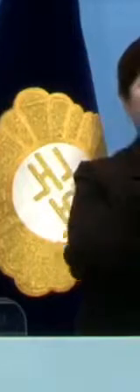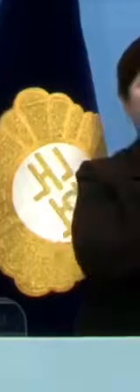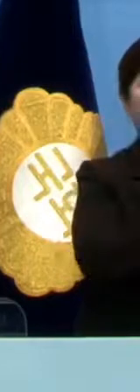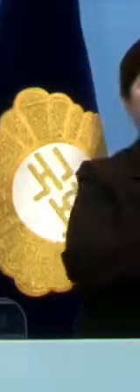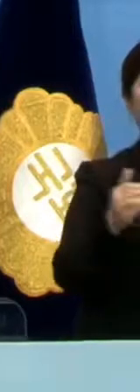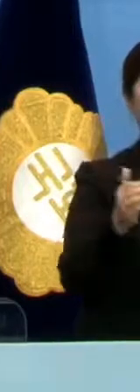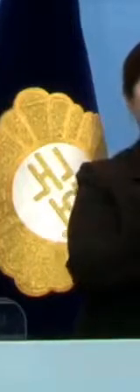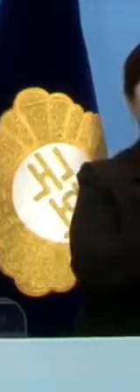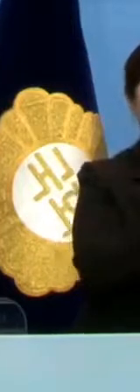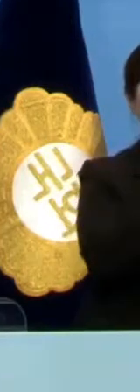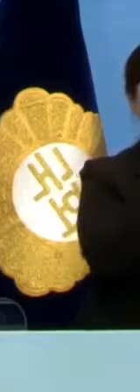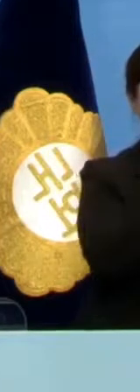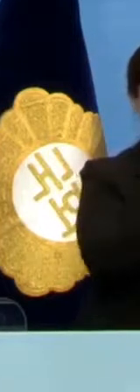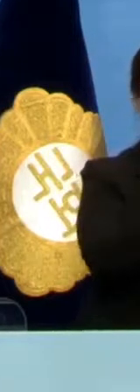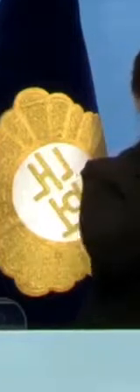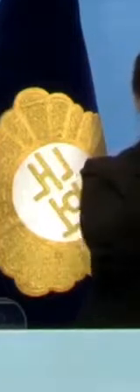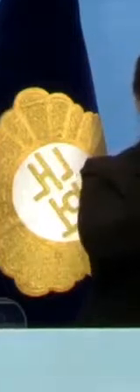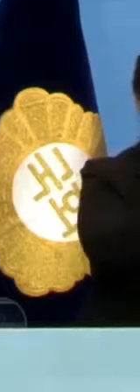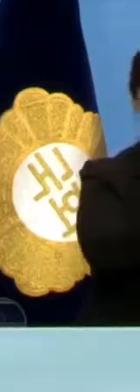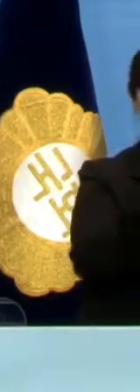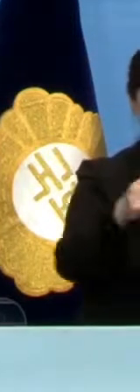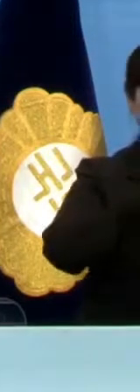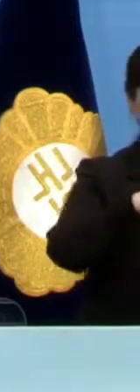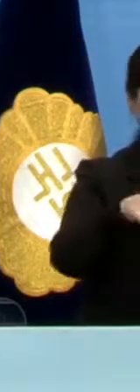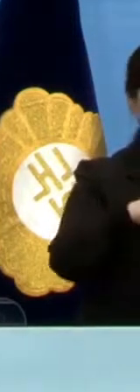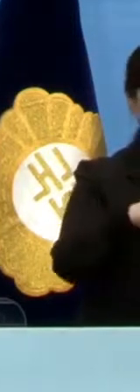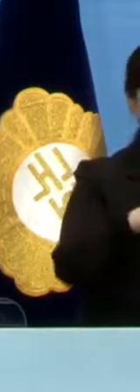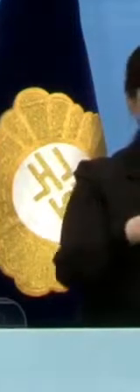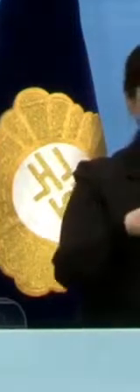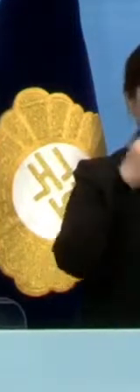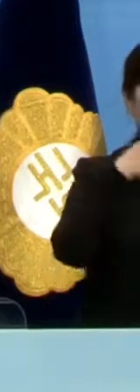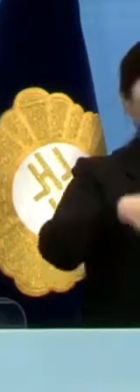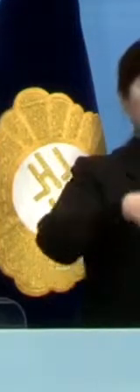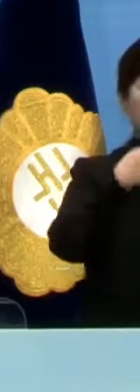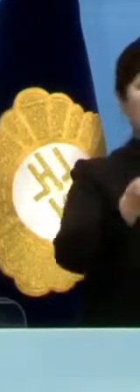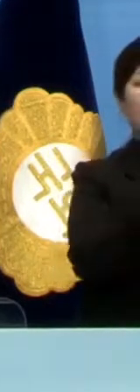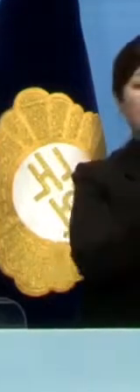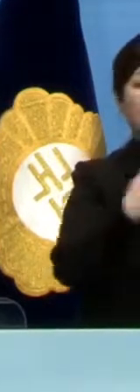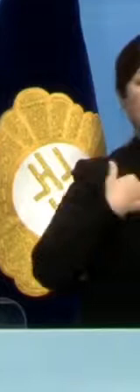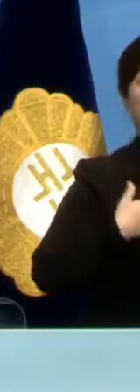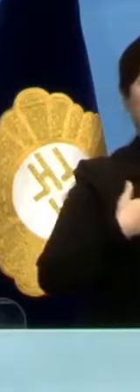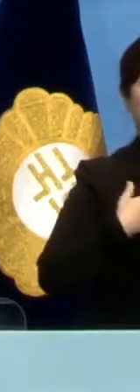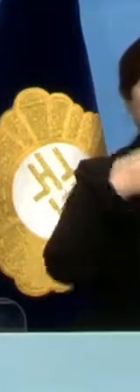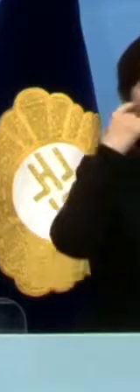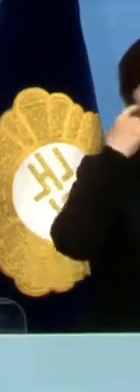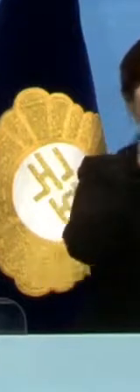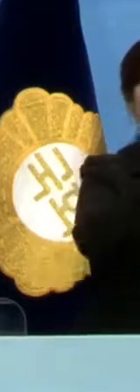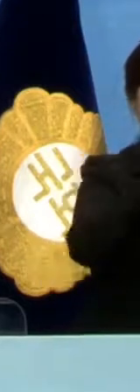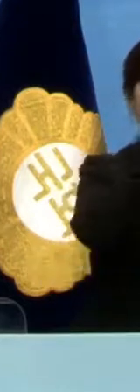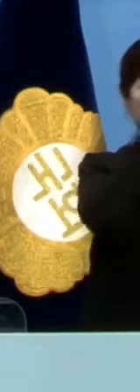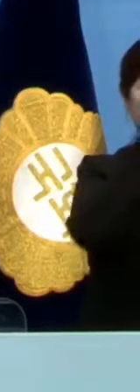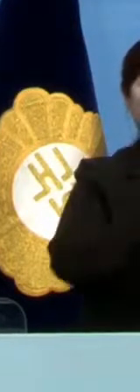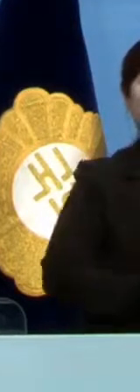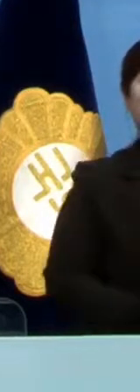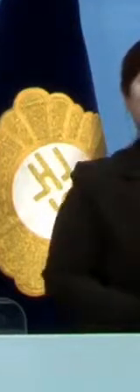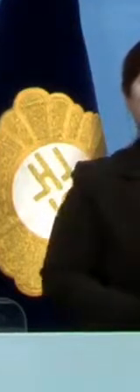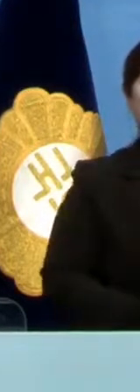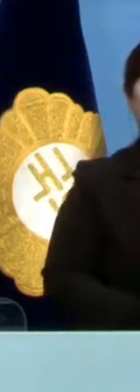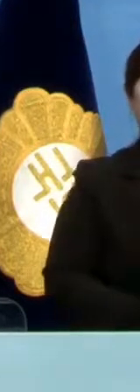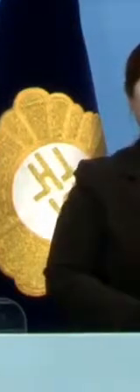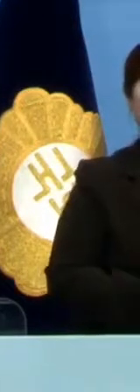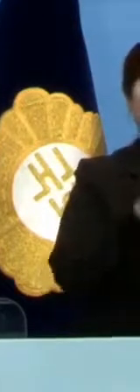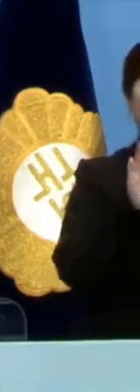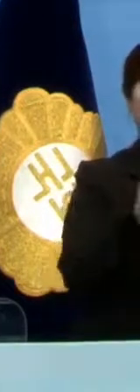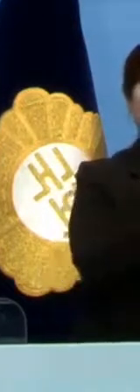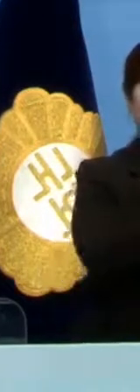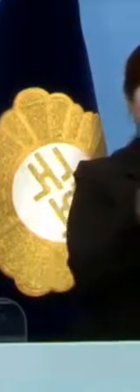전해드리겠습니다. 이제 부산 시민들이 정치를 맞아서 기쁘게 받아들였으면 좋겠고요. 그리고 이제 우리는